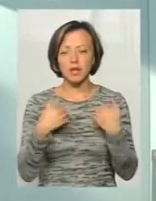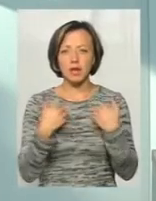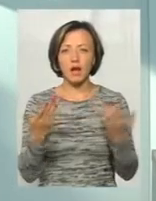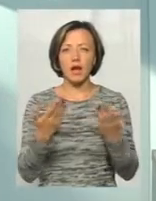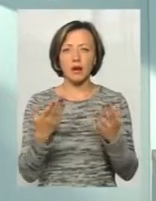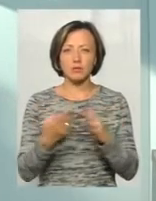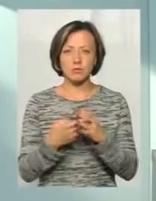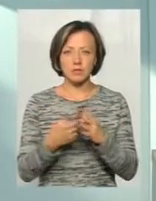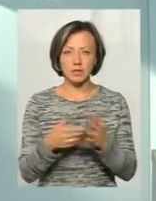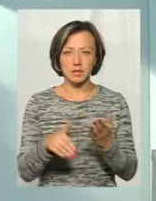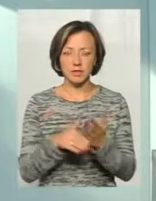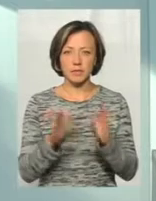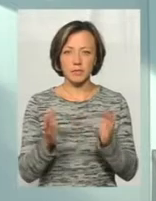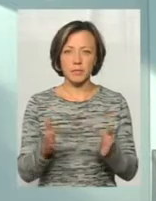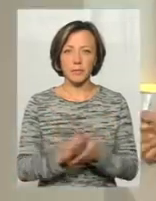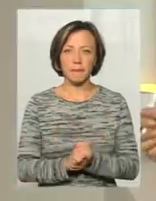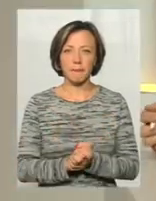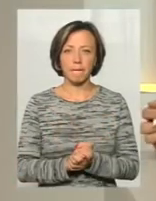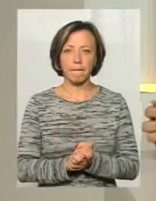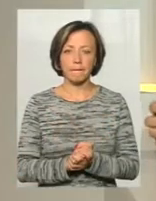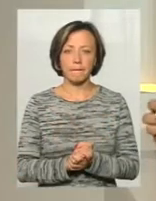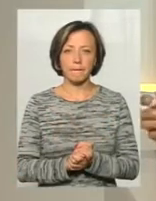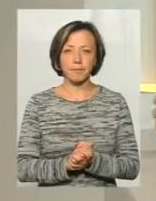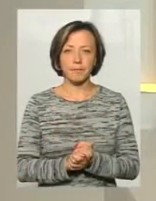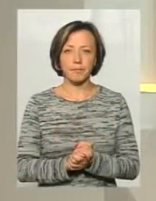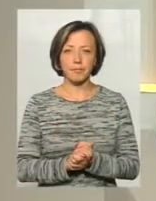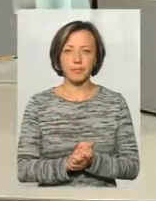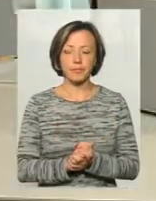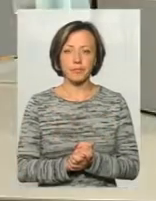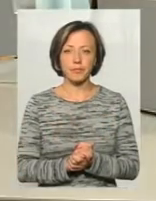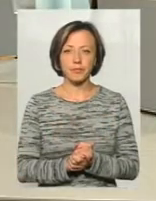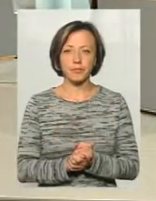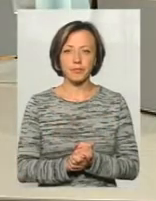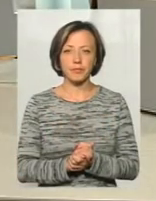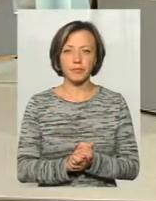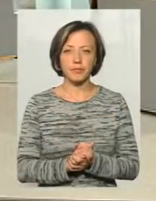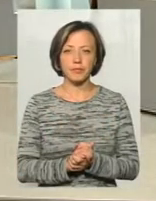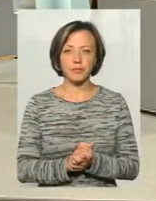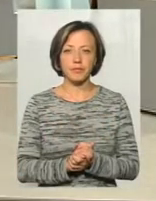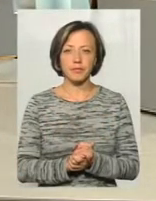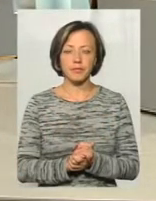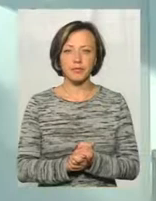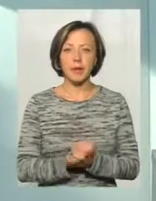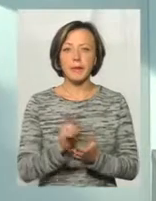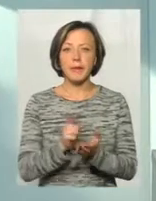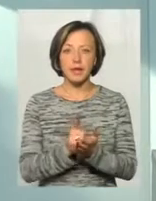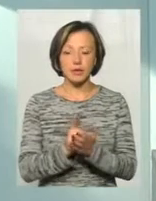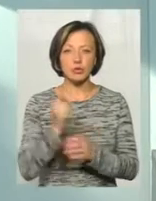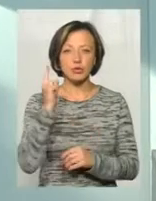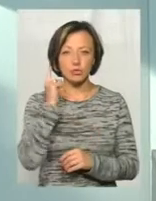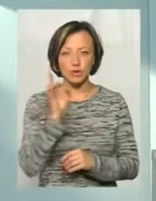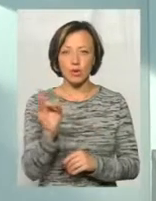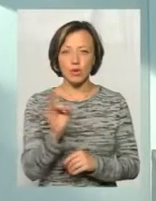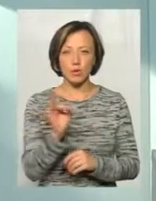Скажіть, будь ласка, яка мені буде субсидія? Дякую за ваше питання, пане Вадим. Ну, пенсію, то ми почули, да,